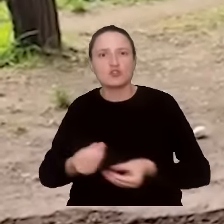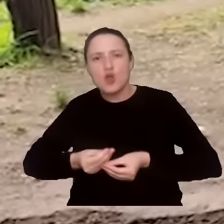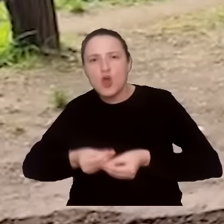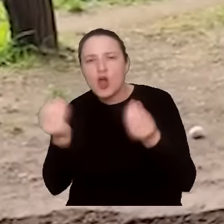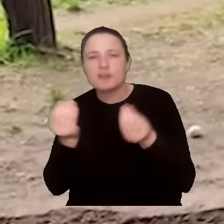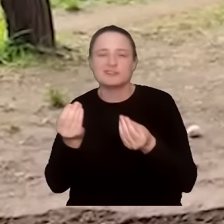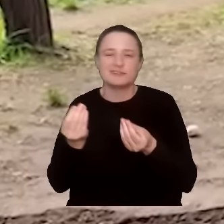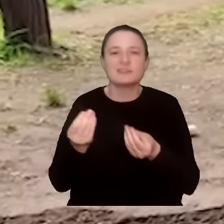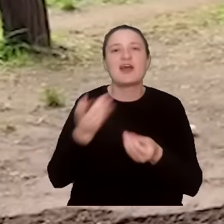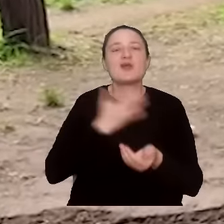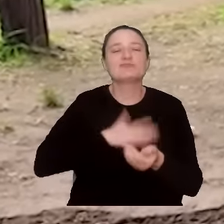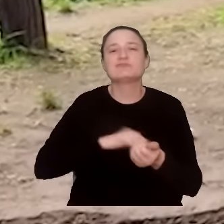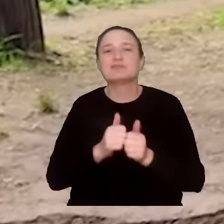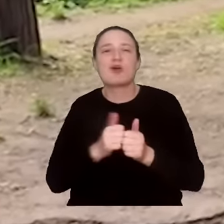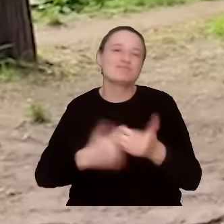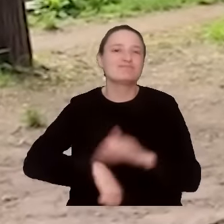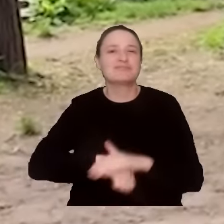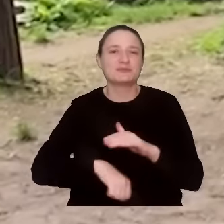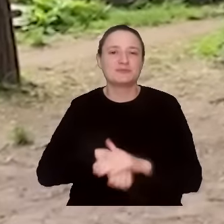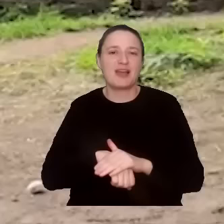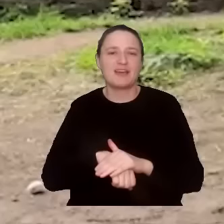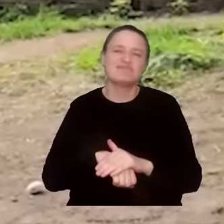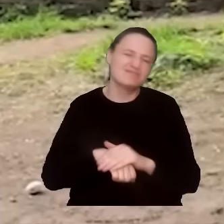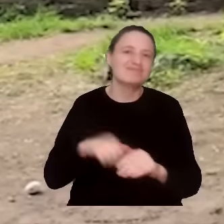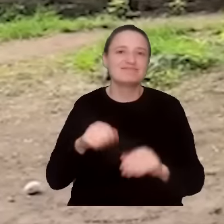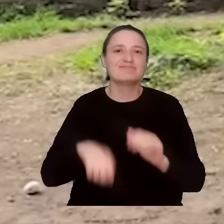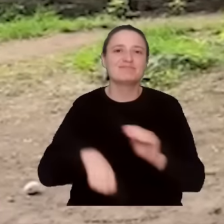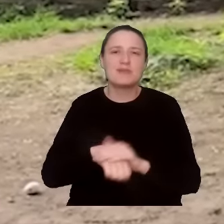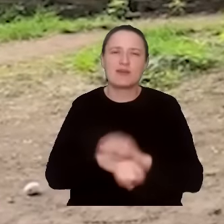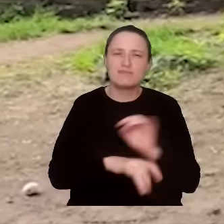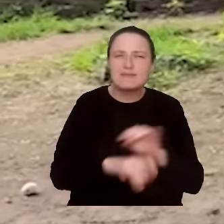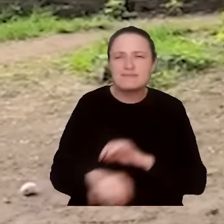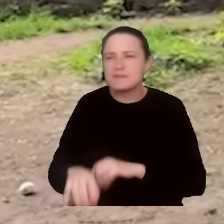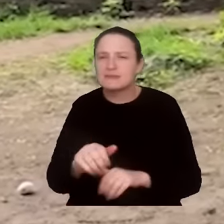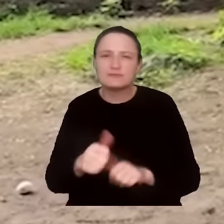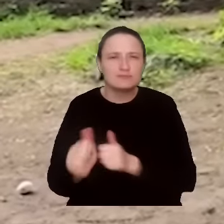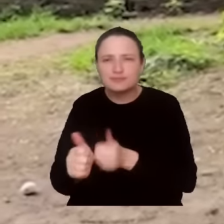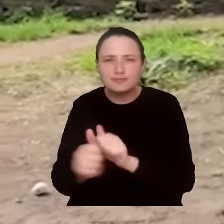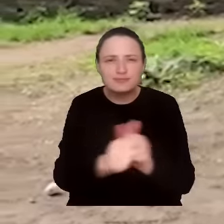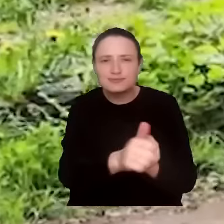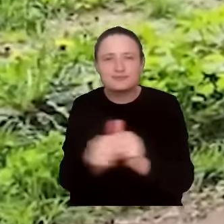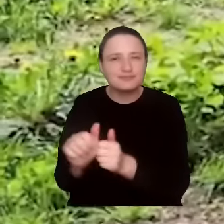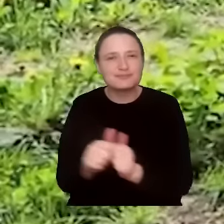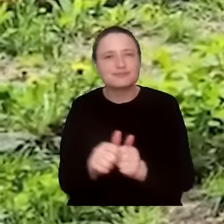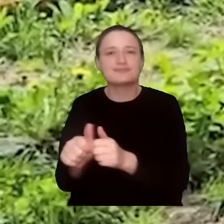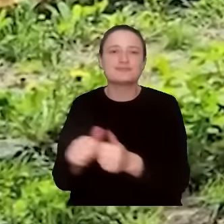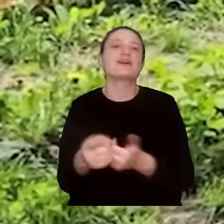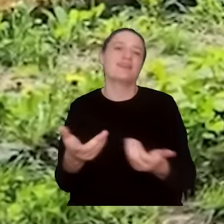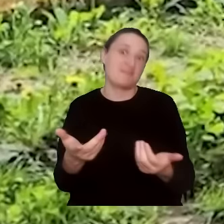ulubionej dyscyplinie sportowej, piłce nożnej. Godzinami gania za piłką, bo w ten sposób chce na jeszcze wyższym poziomie opanować różne techniki